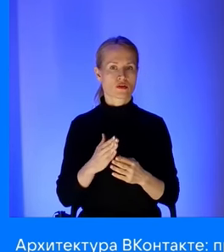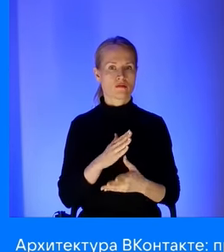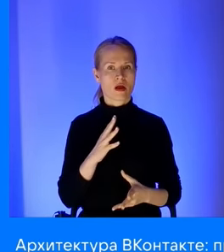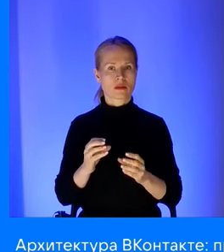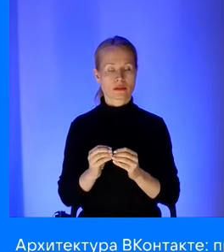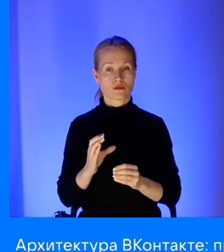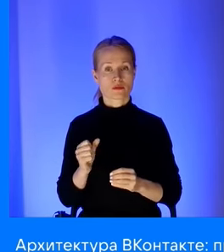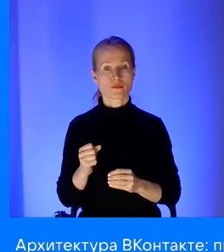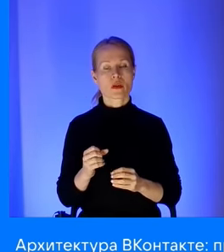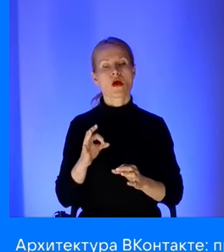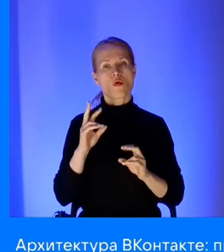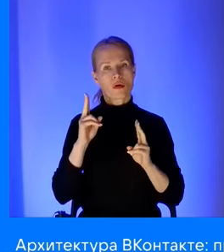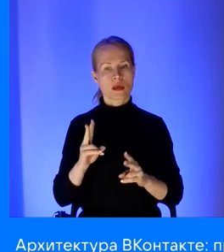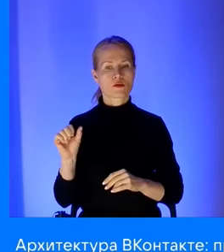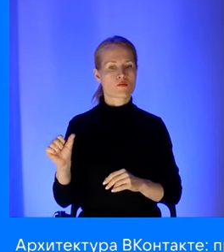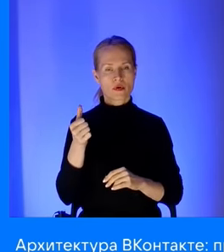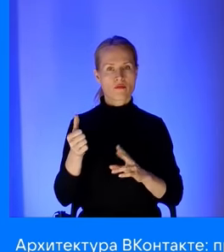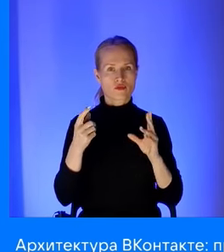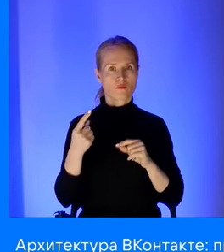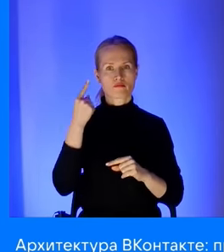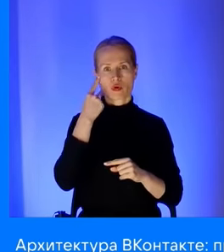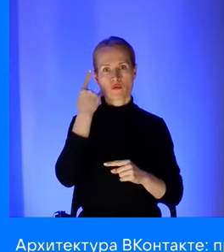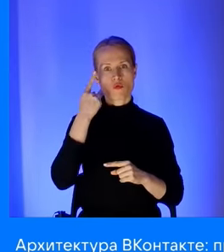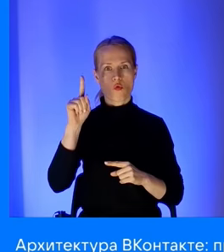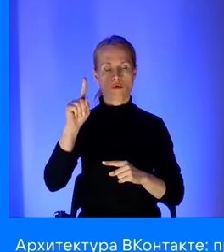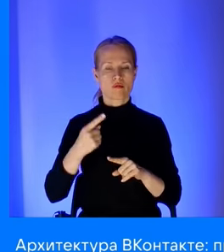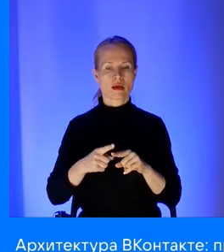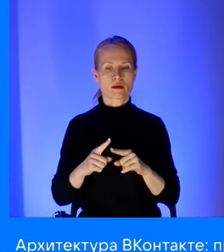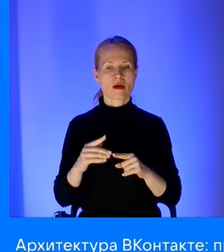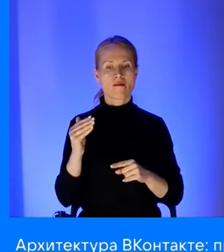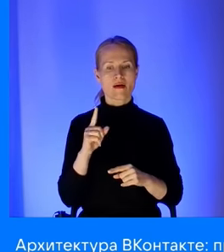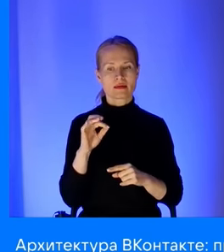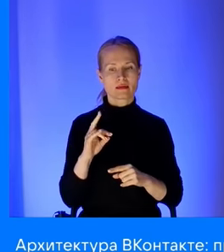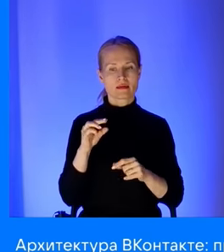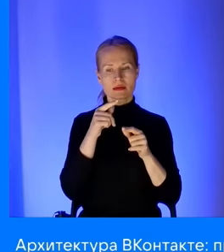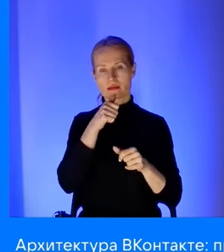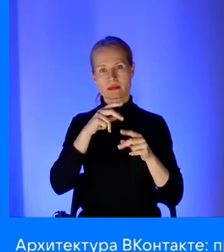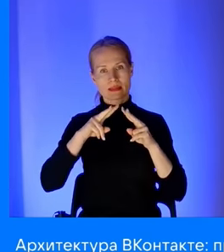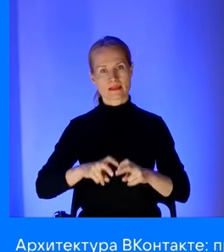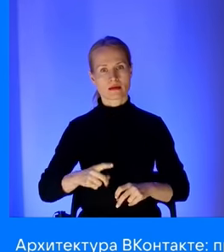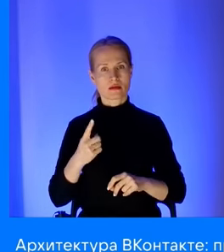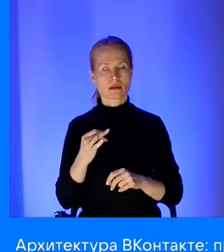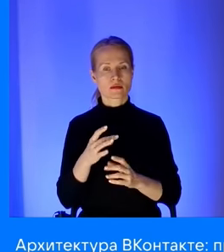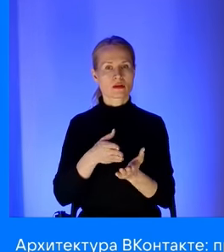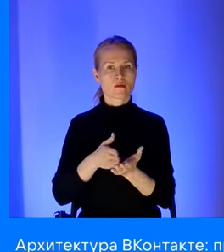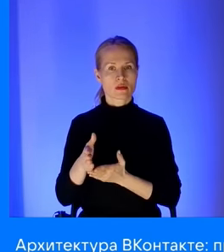получили Окей но первое что приходит в голову это некоторая фан тестинг это одна из разновидностей